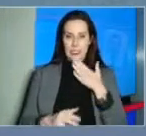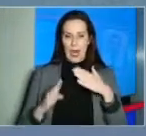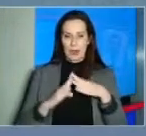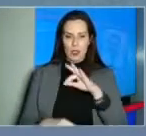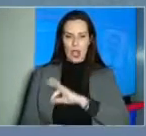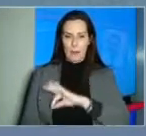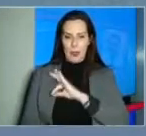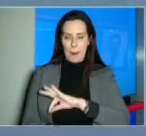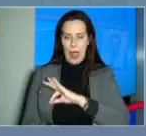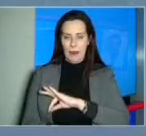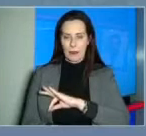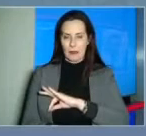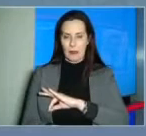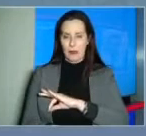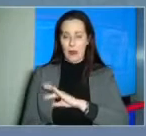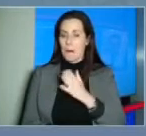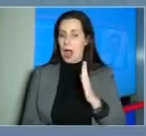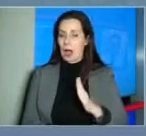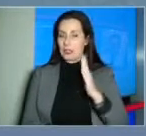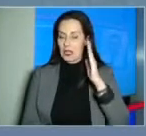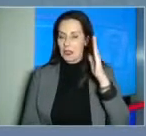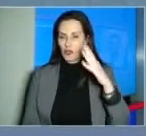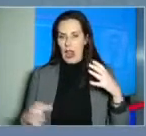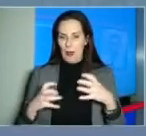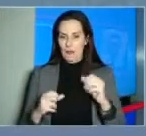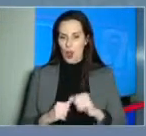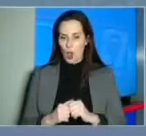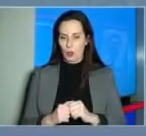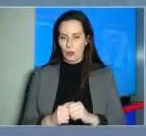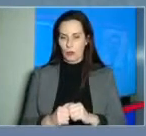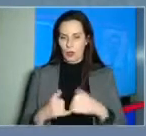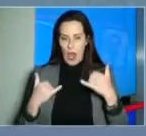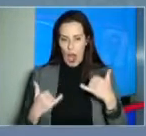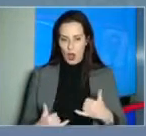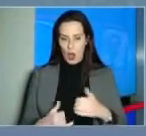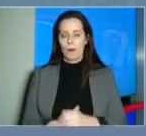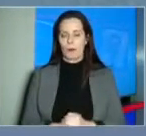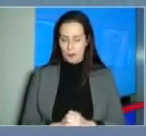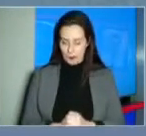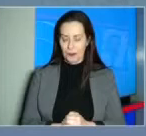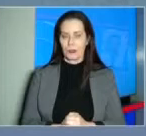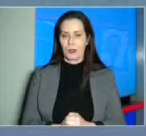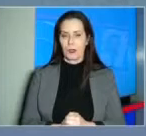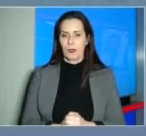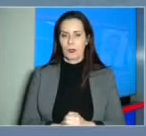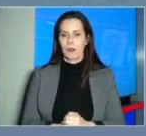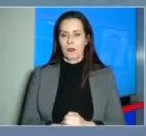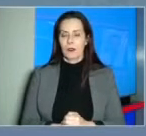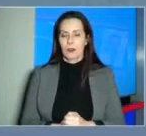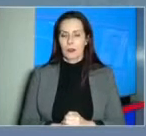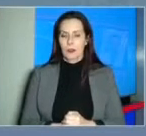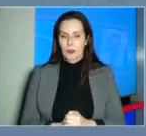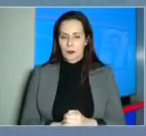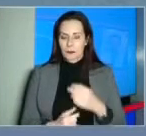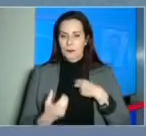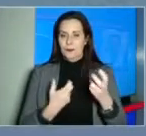של אביגדור ליברמן. מה עתידן של המפלגות האלה ביום כזה דרמטי ובמערכת בחירות כזו דרמטי? אנחנו מצרפים